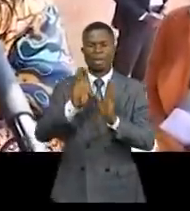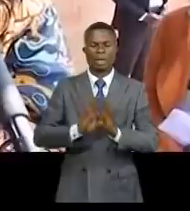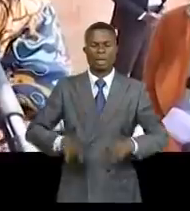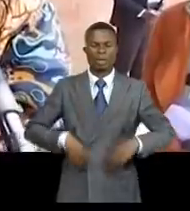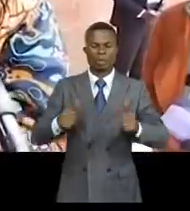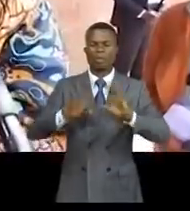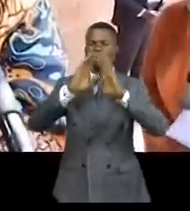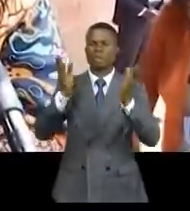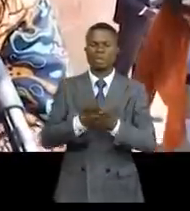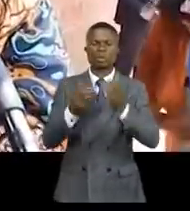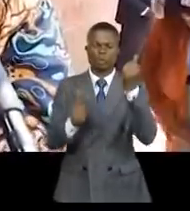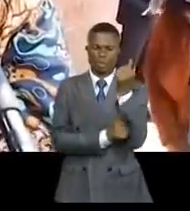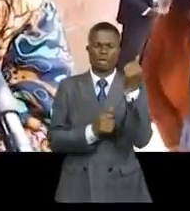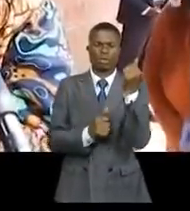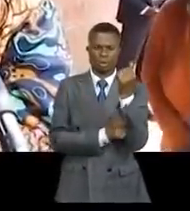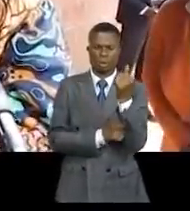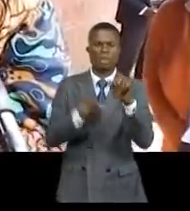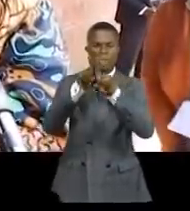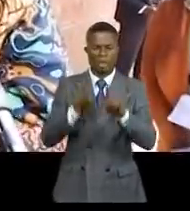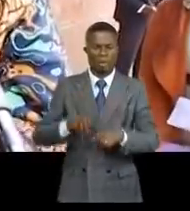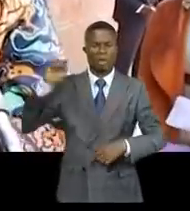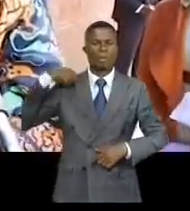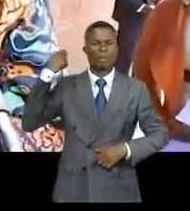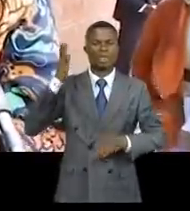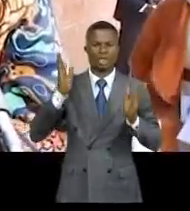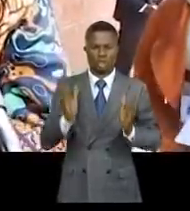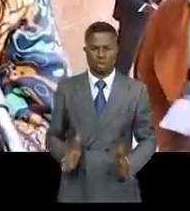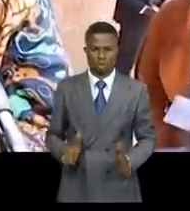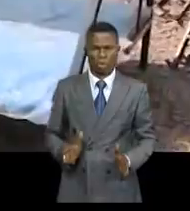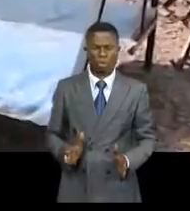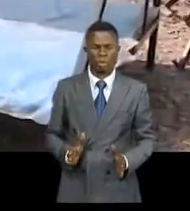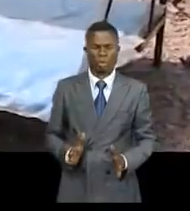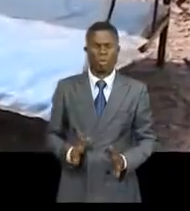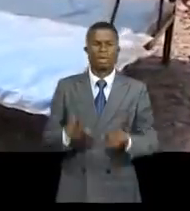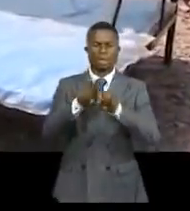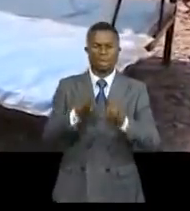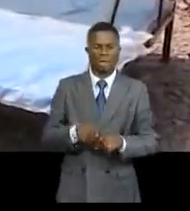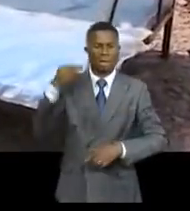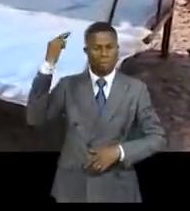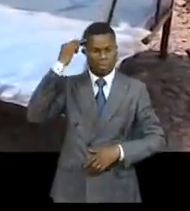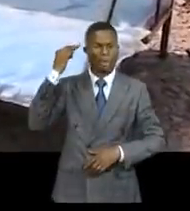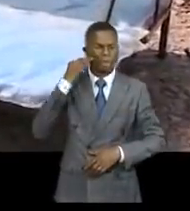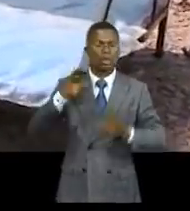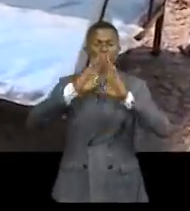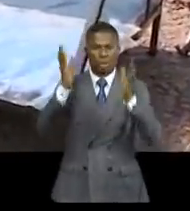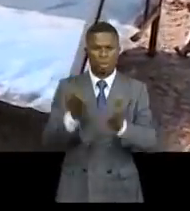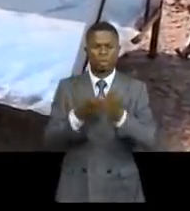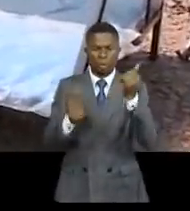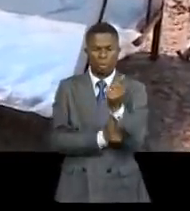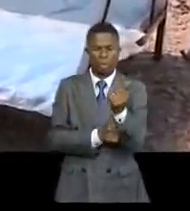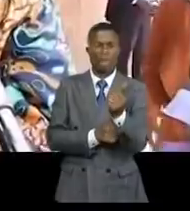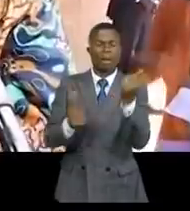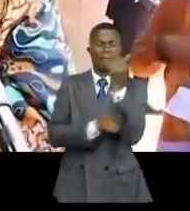vie de tous les citoyens, y compris ceux qui sont en prison. Notre ministre a dit tout le monde, même ceux qui sont